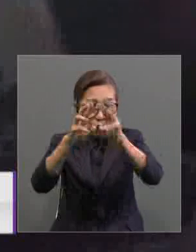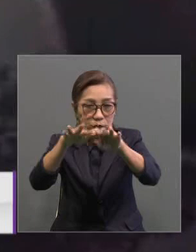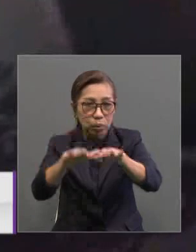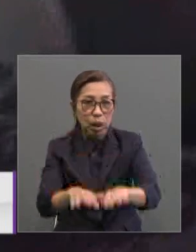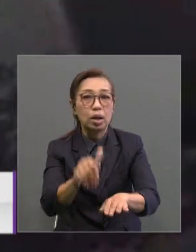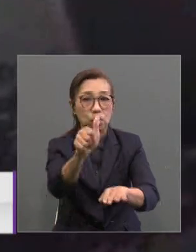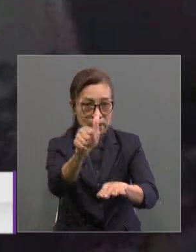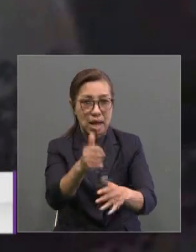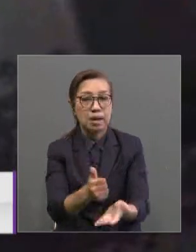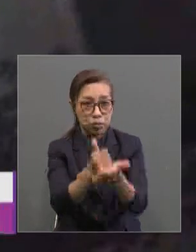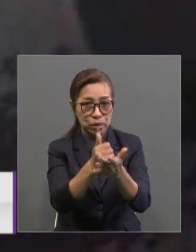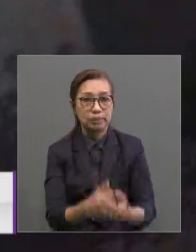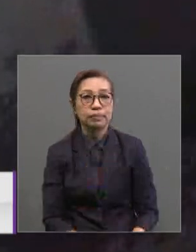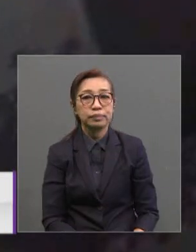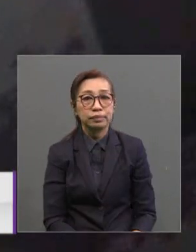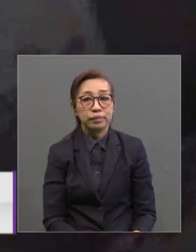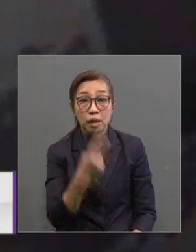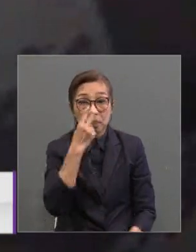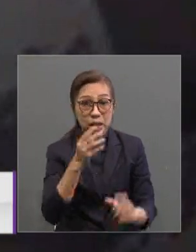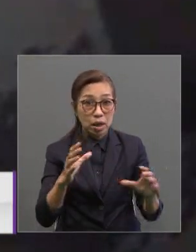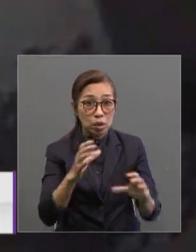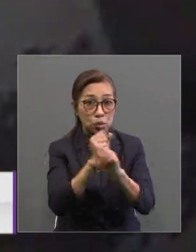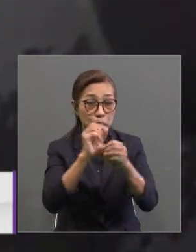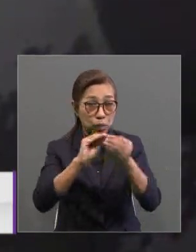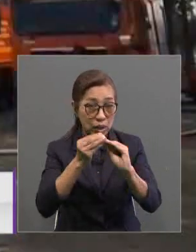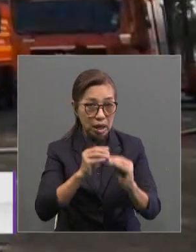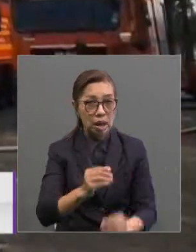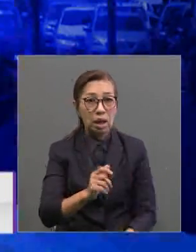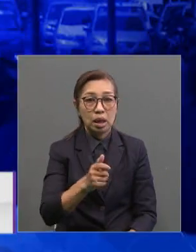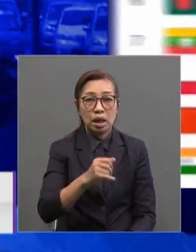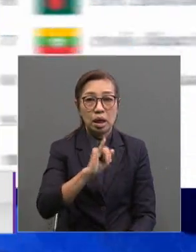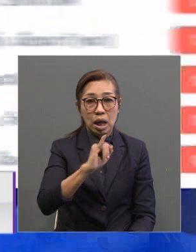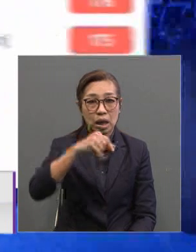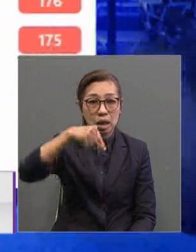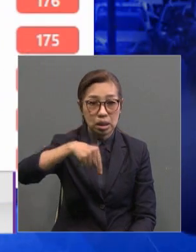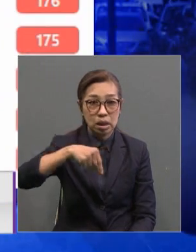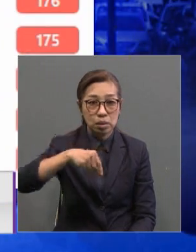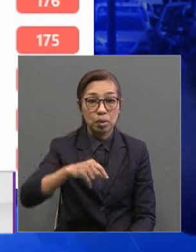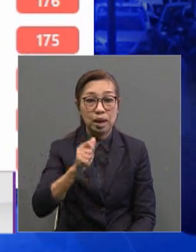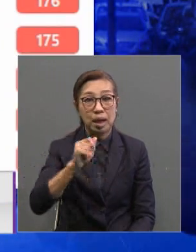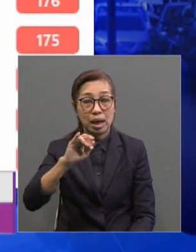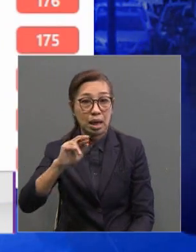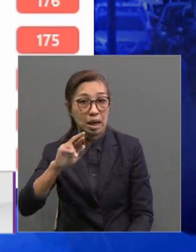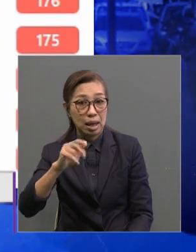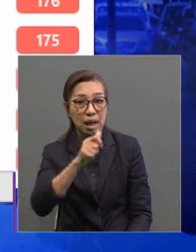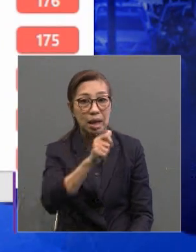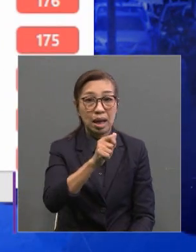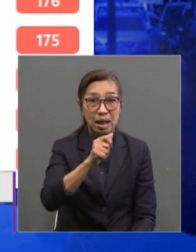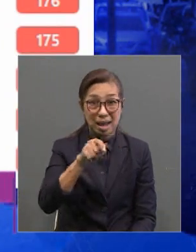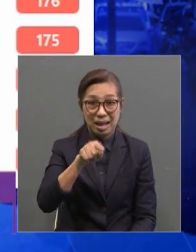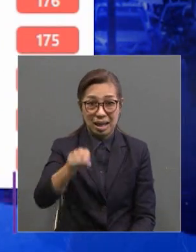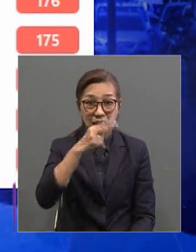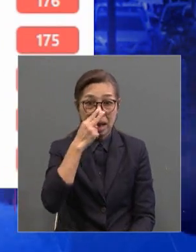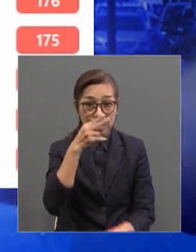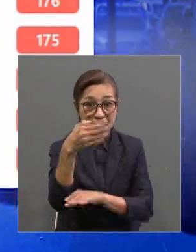นึงมาดูข้อมูลที่เป็นตัวเลขชัดๆเลยนะครับของIQแอร์ที่เขาจัดอันดับระดับโลกนะปรากฏว่าคุณผู้ชมดู